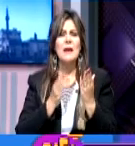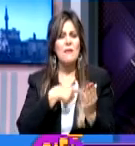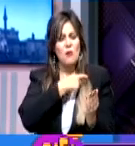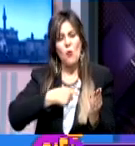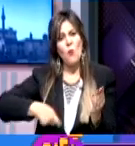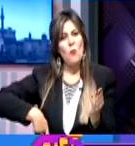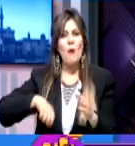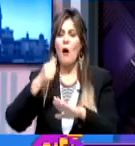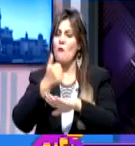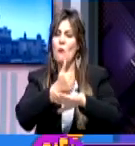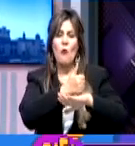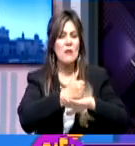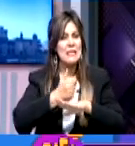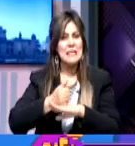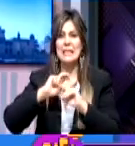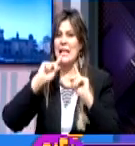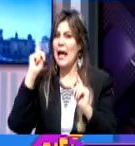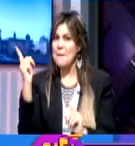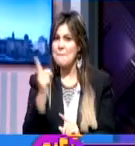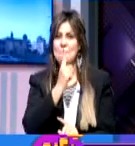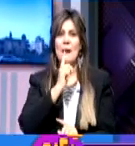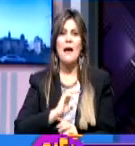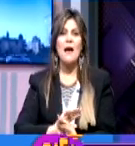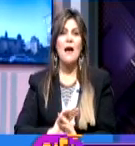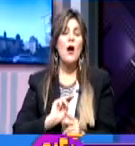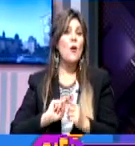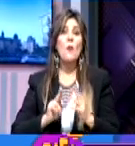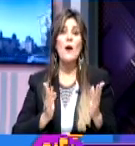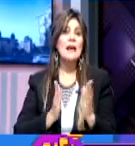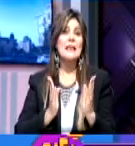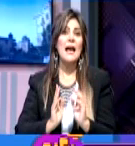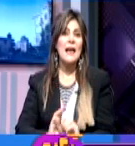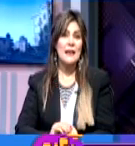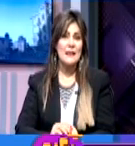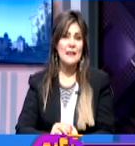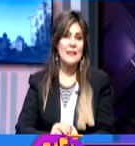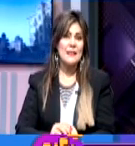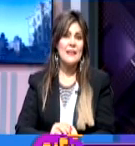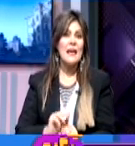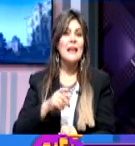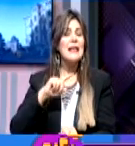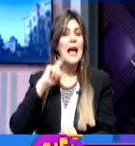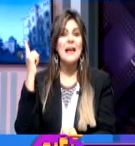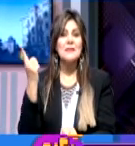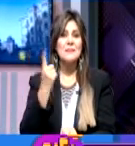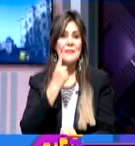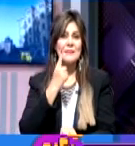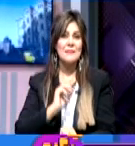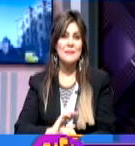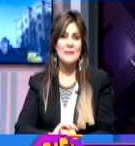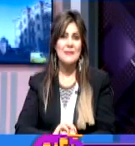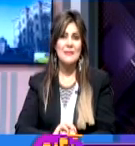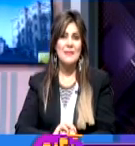في مؤسسات الهيئات العامة أو فيما تبقى من قطاع الأعمال العام، أو من باب أولى